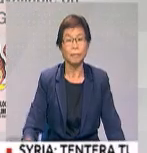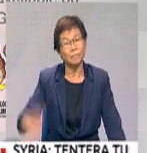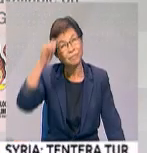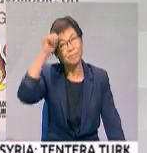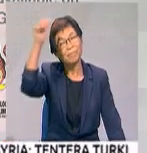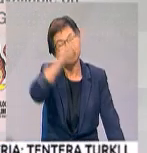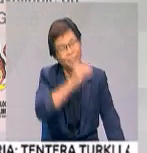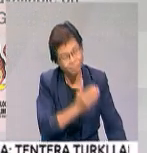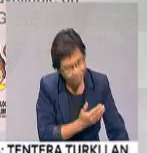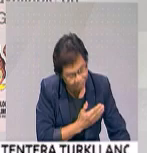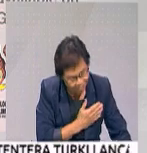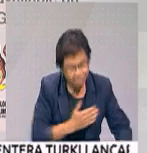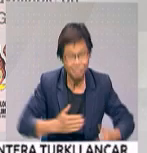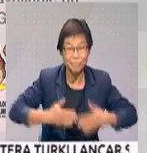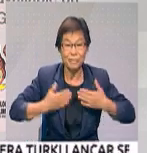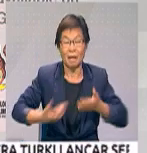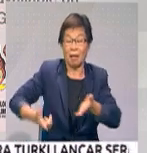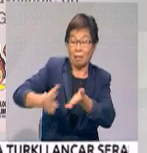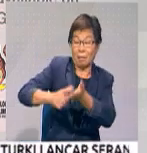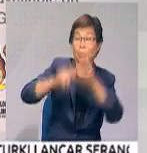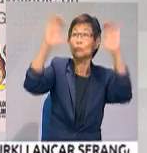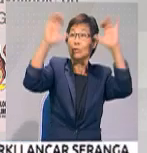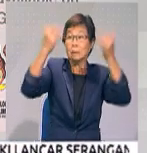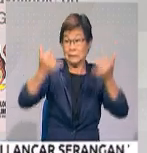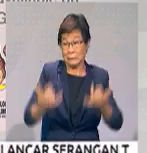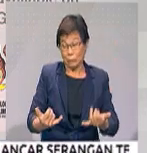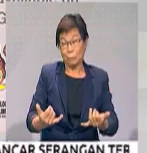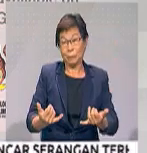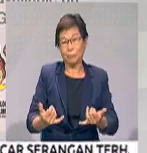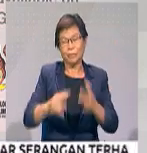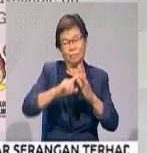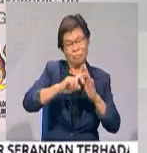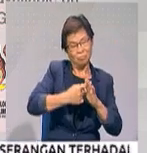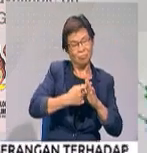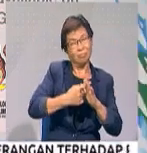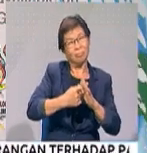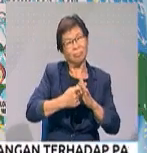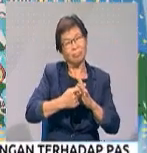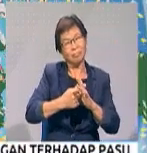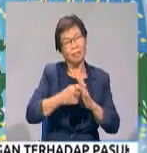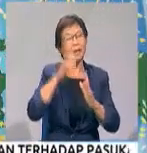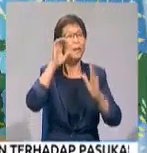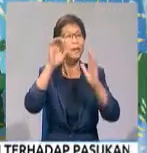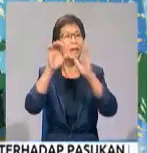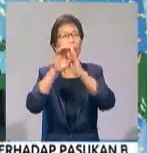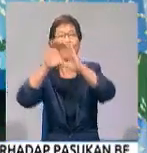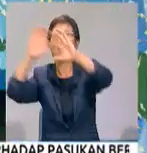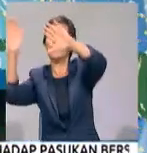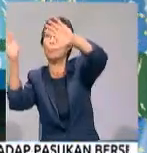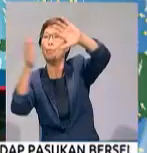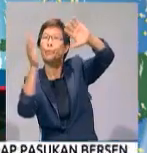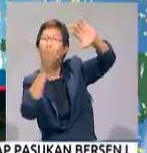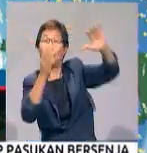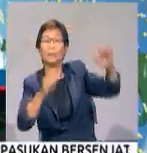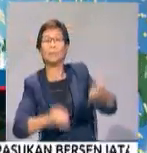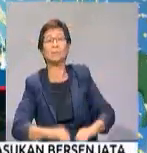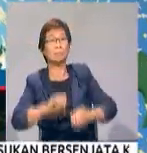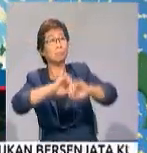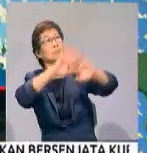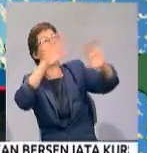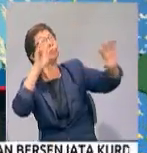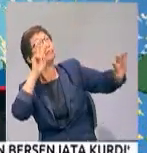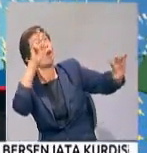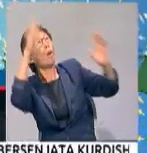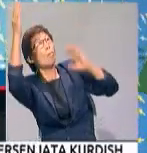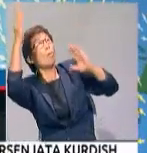Assalamualaikum dan salam sejahtera. Laporan cuaca pada malam ini dimulakan dengan carta angin. Jelas kelihatan